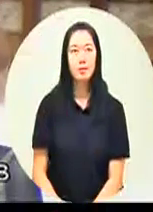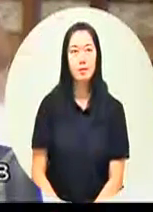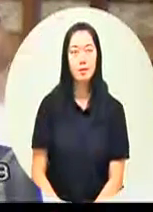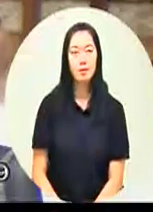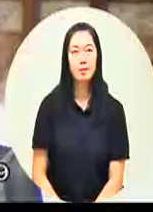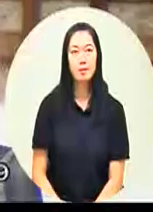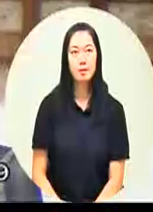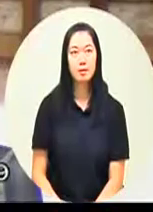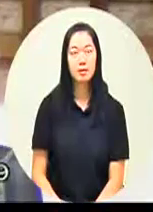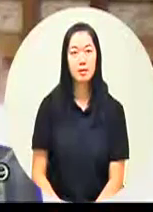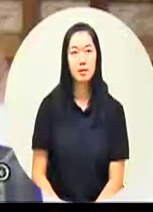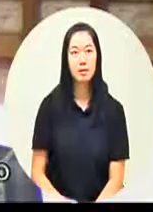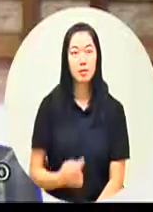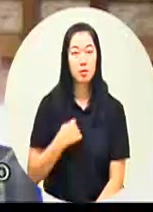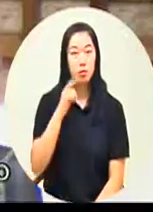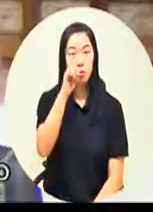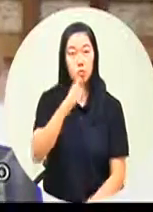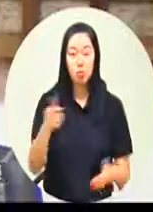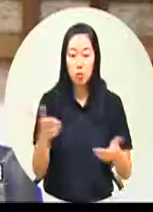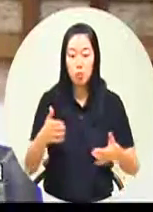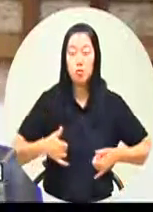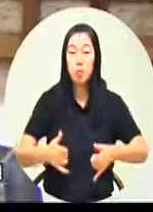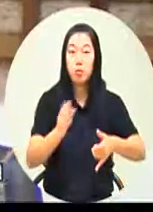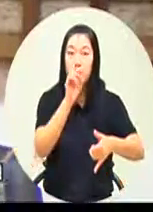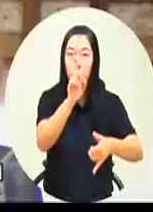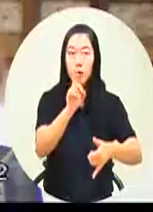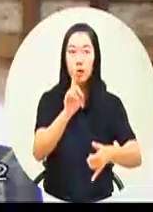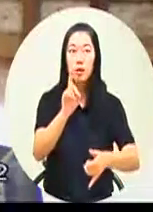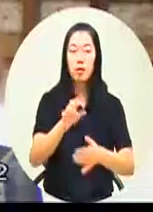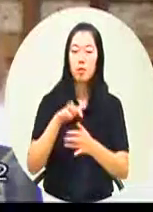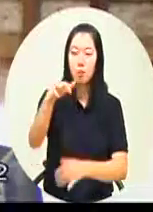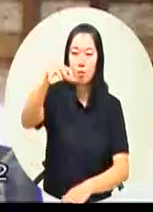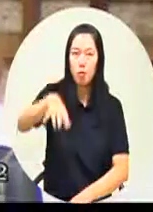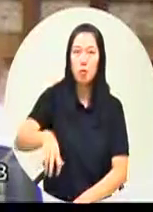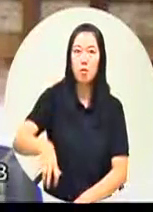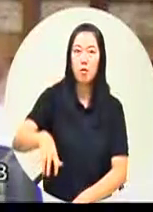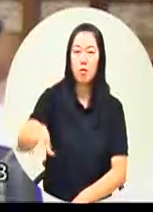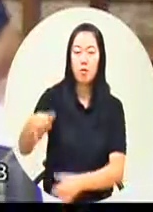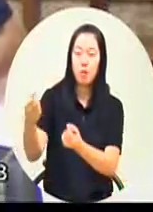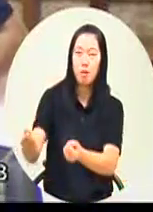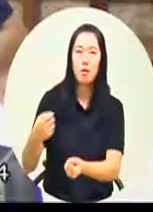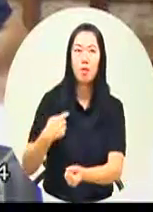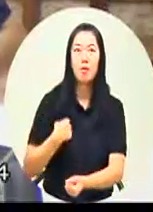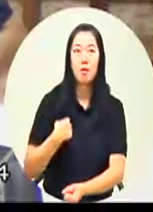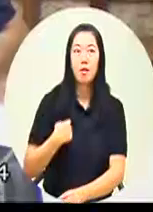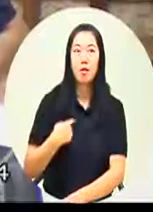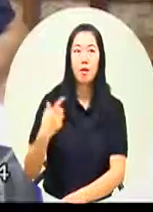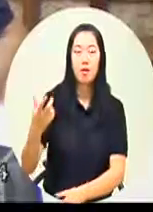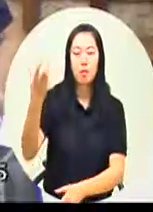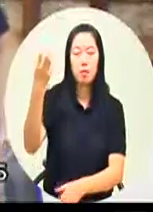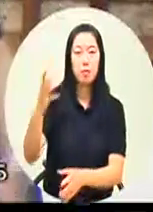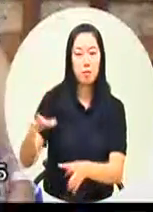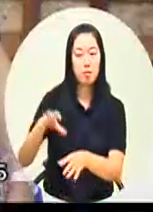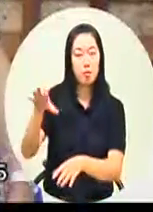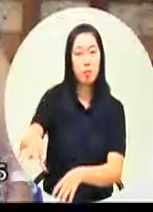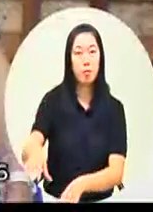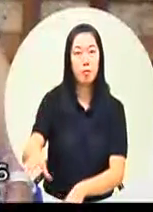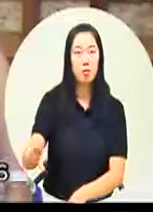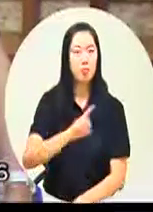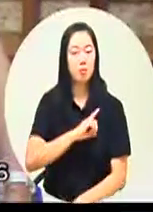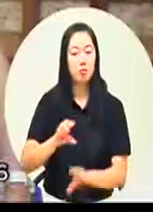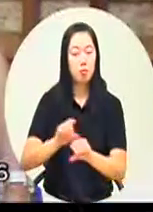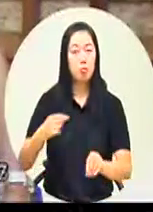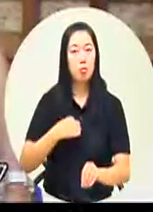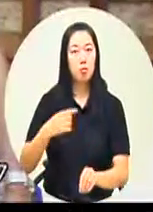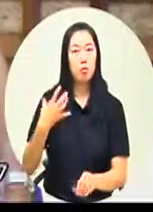见，我安尼开一条路。我也讲，啊！你机场伫遮，差阮五十年，啊！恁家己唔用恁的路，啊！佮